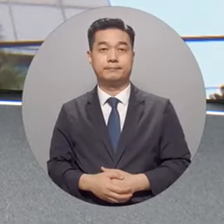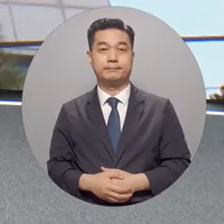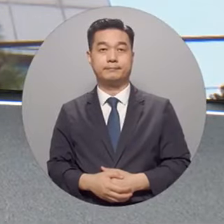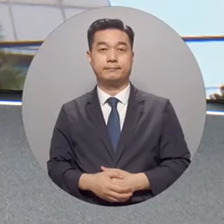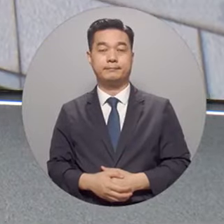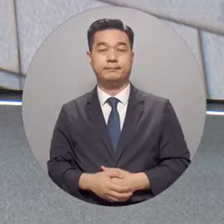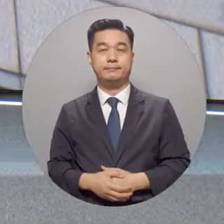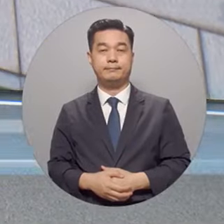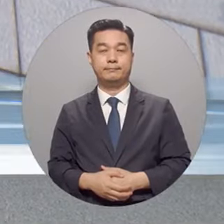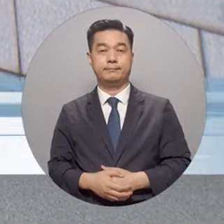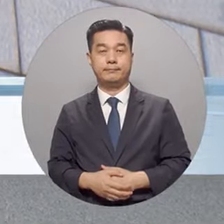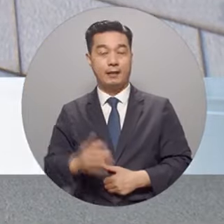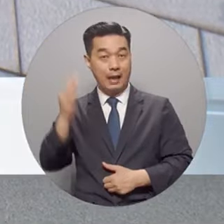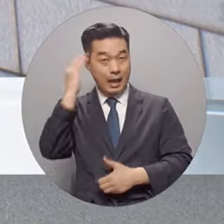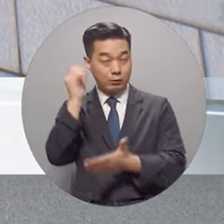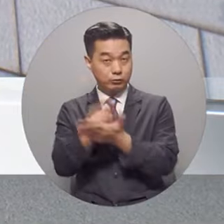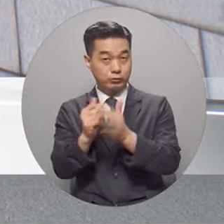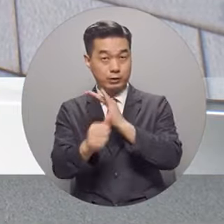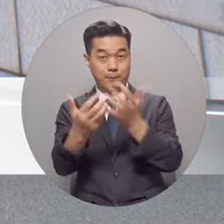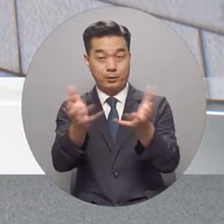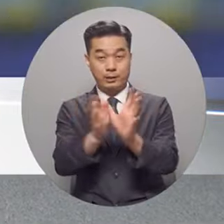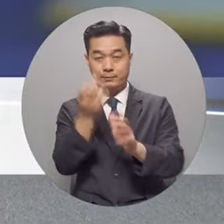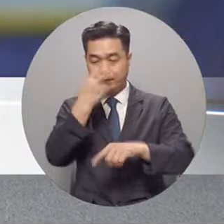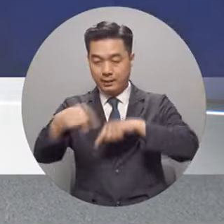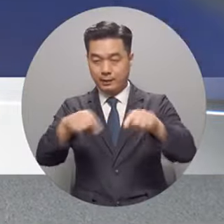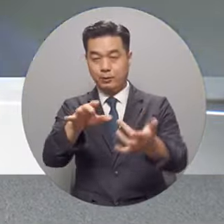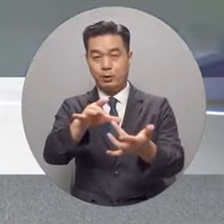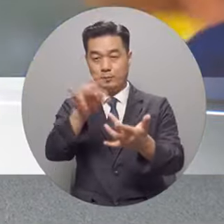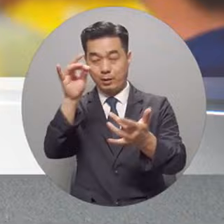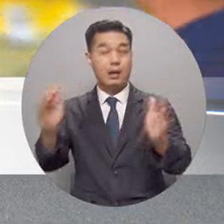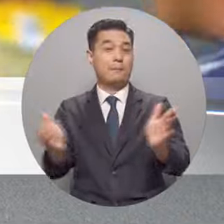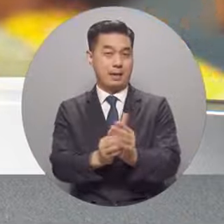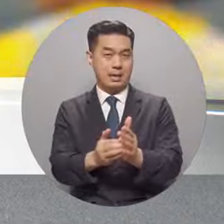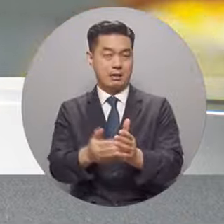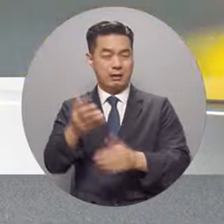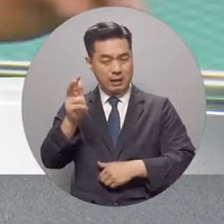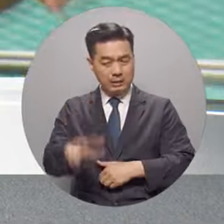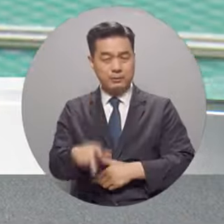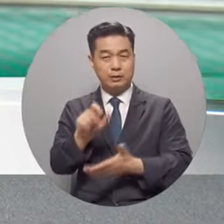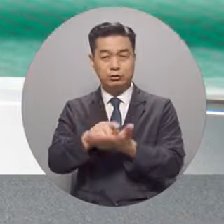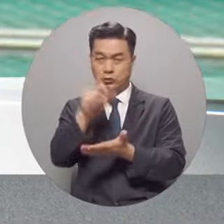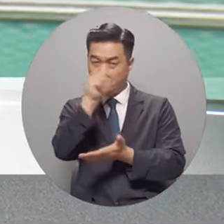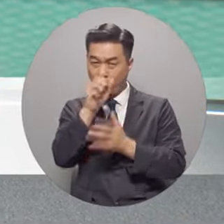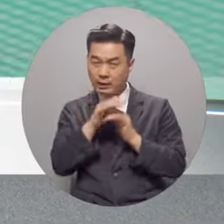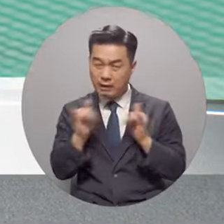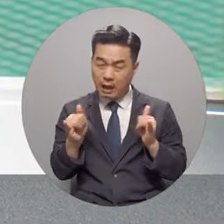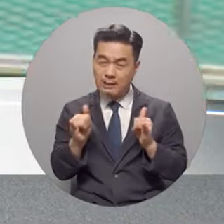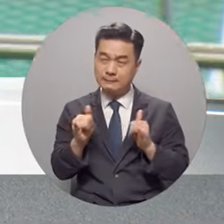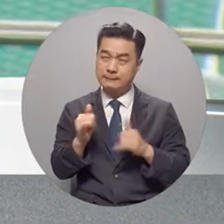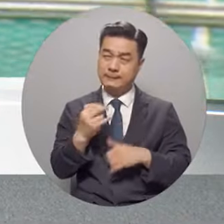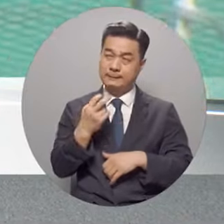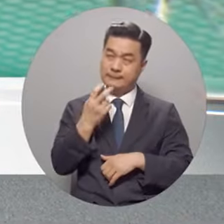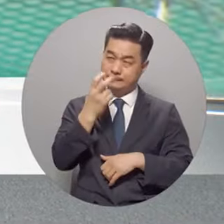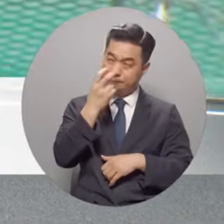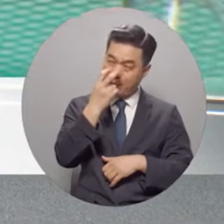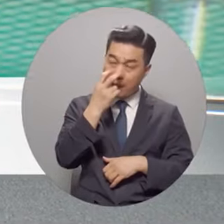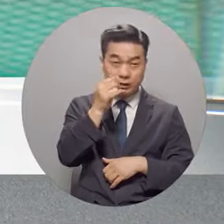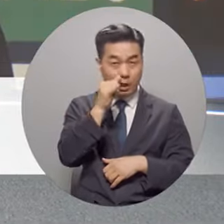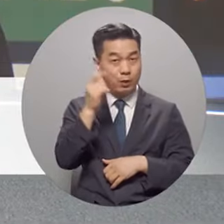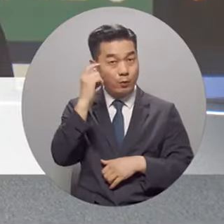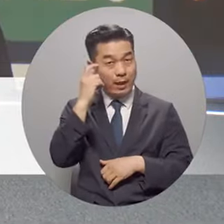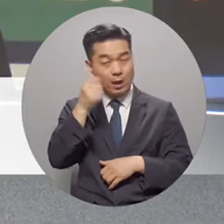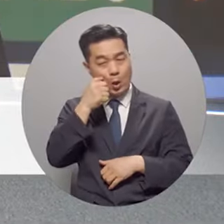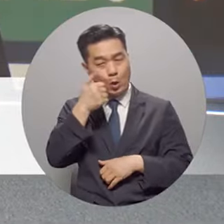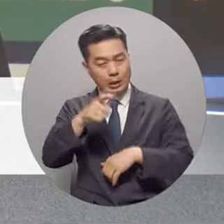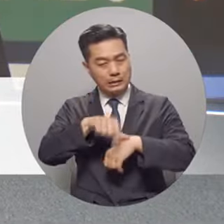이렇게 대표팀 감독 선임은 일단락됐지만 축구협회를 향한 팬들의 시선은 여전히 곱지 않습니다. 5개월 동안 시간만